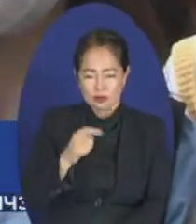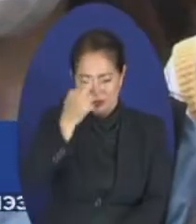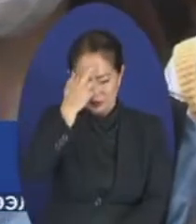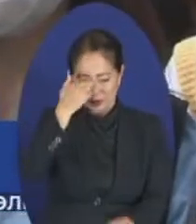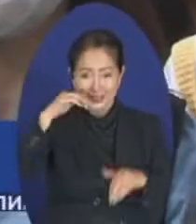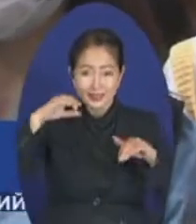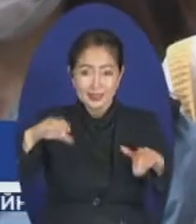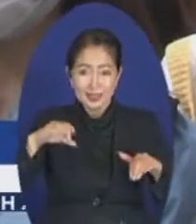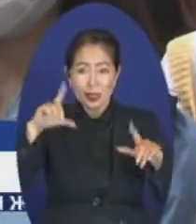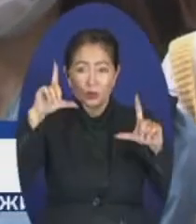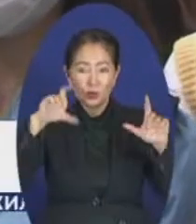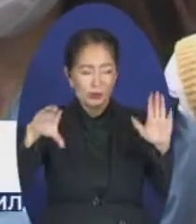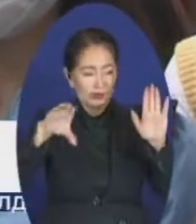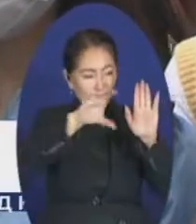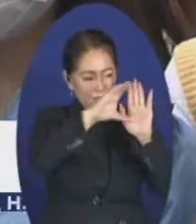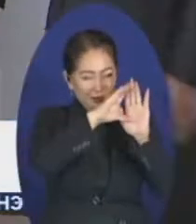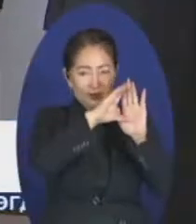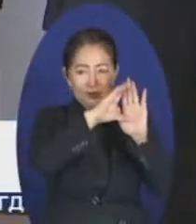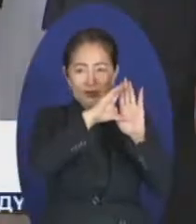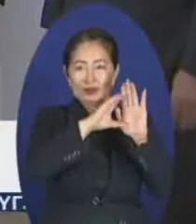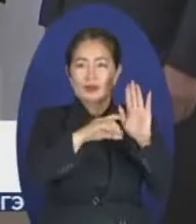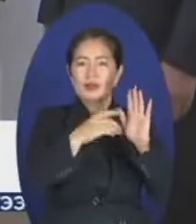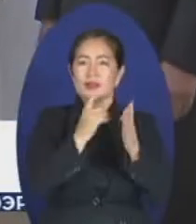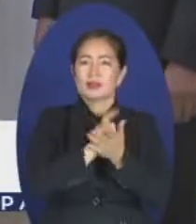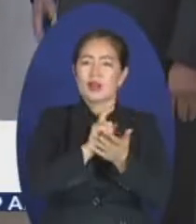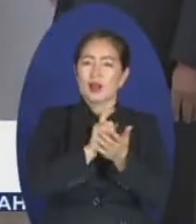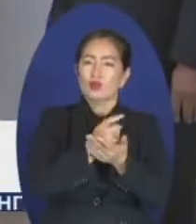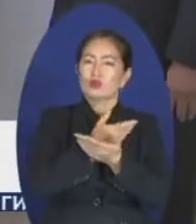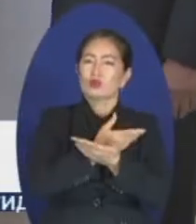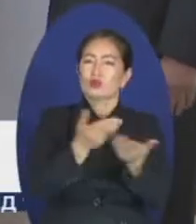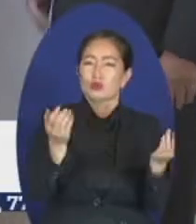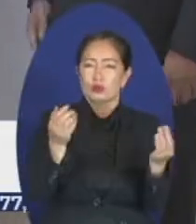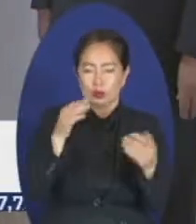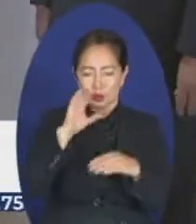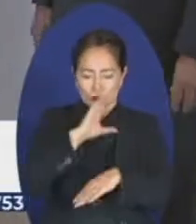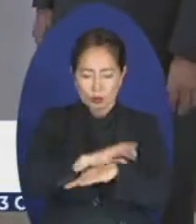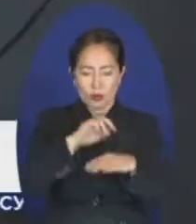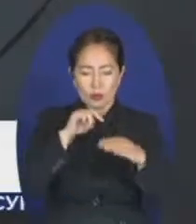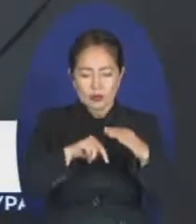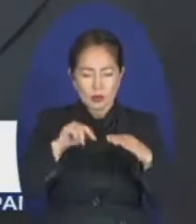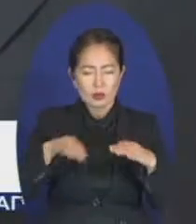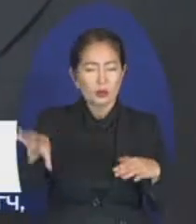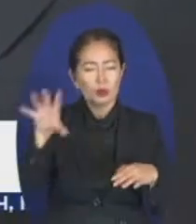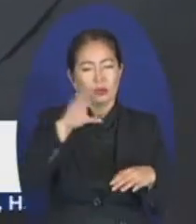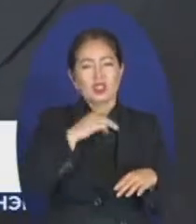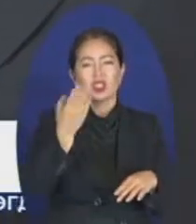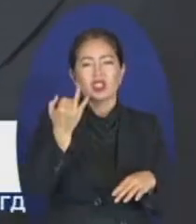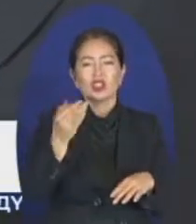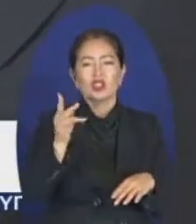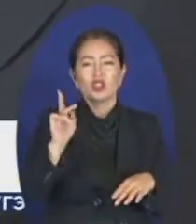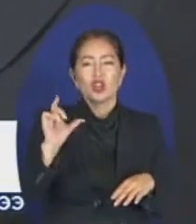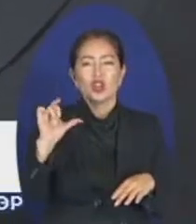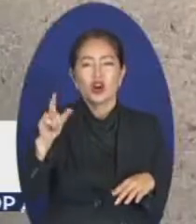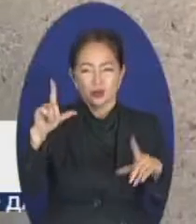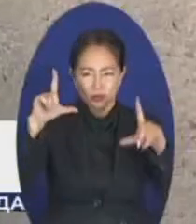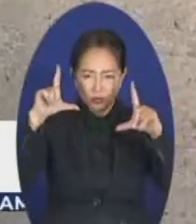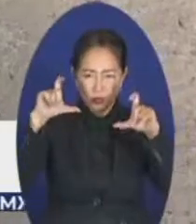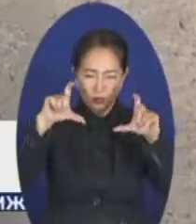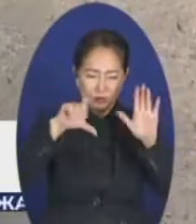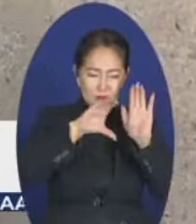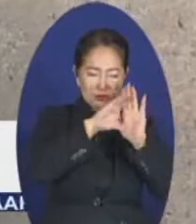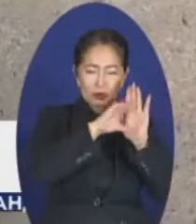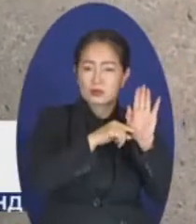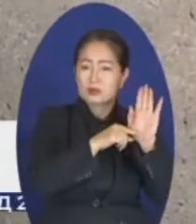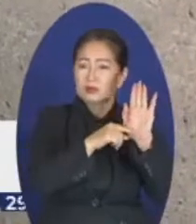хөргийг албан байгууллага айл өрх бүр хүндэтгэн залах зарлиг гаргасан. Өнөөдөр сургууль цэцэрлэгүүд Эзэн богд Чингис хааны иш хөргийг хүндэтгэн залснаар